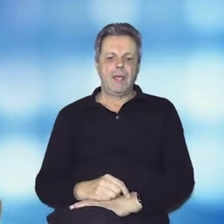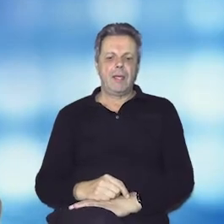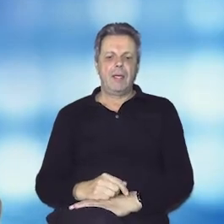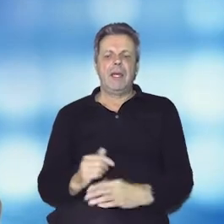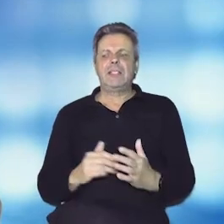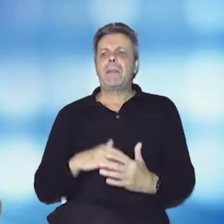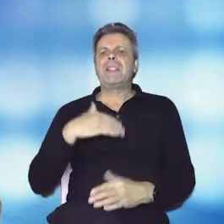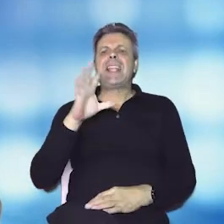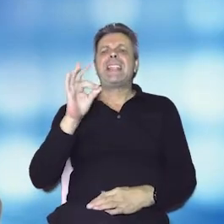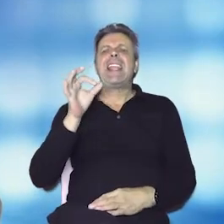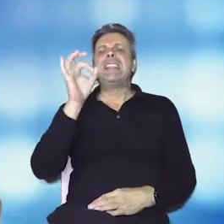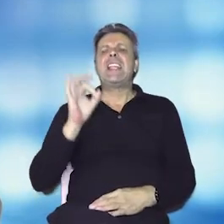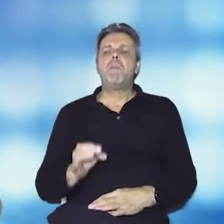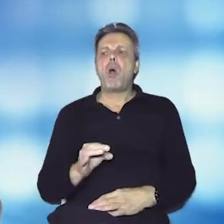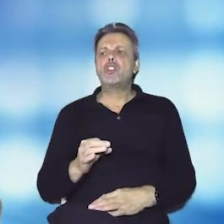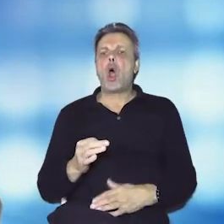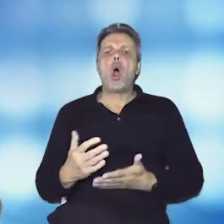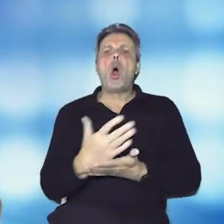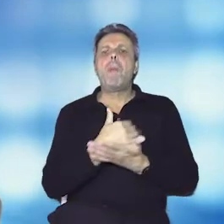dati 10% prihoda crkvi.